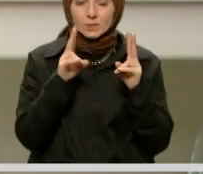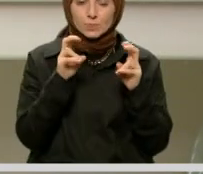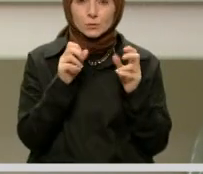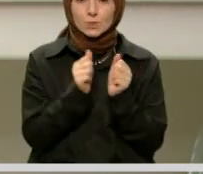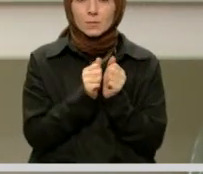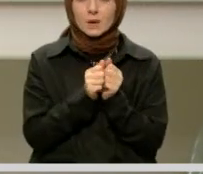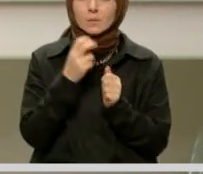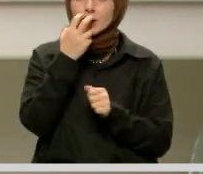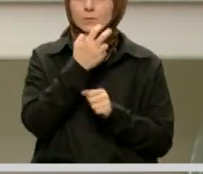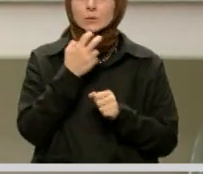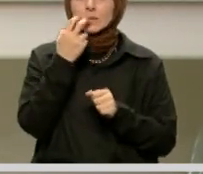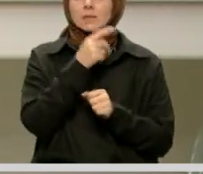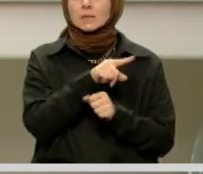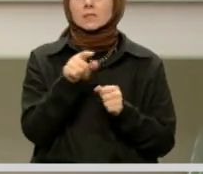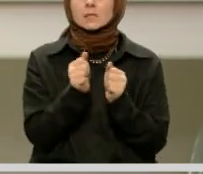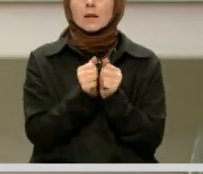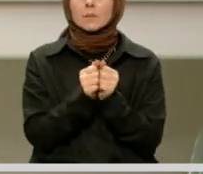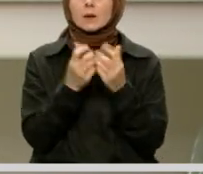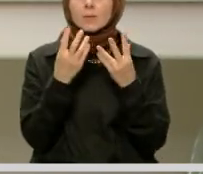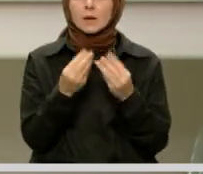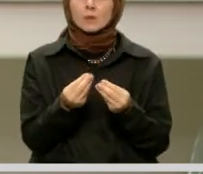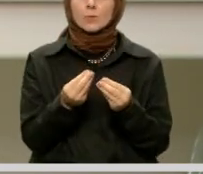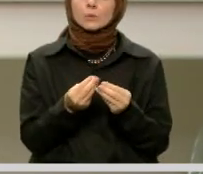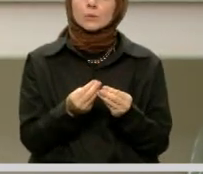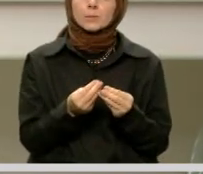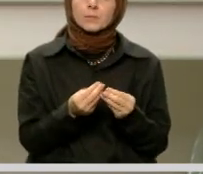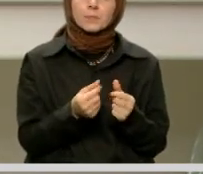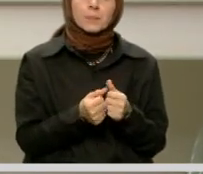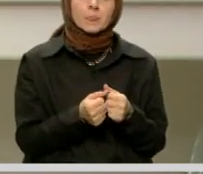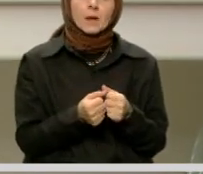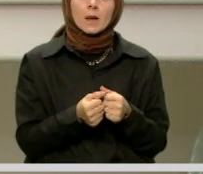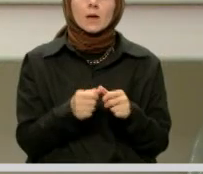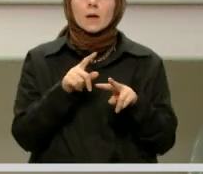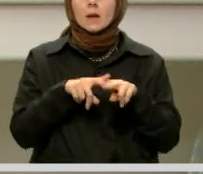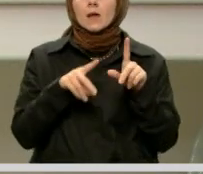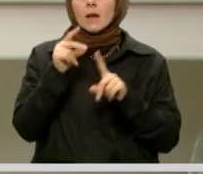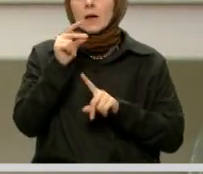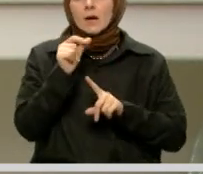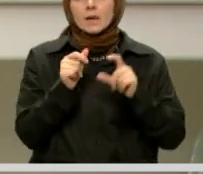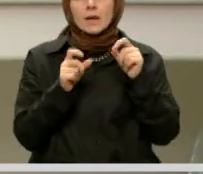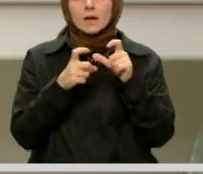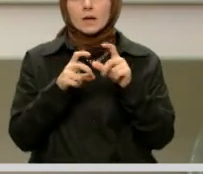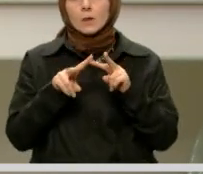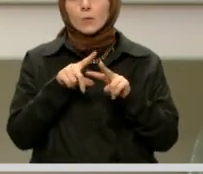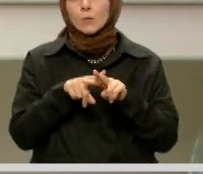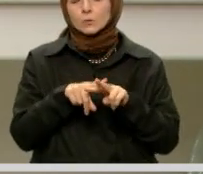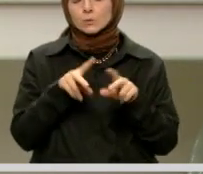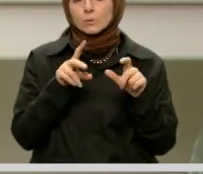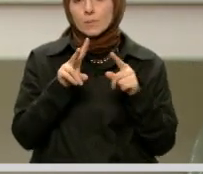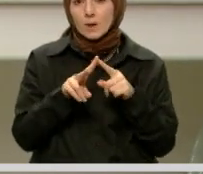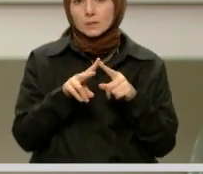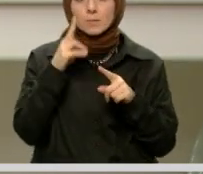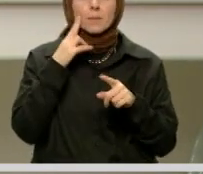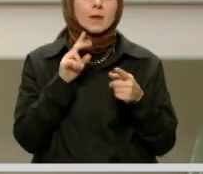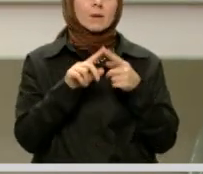birlikte musikisiyle de sizlerleydi, ekranlarınızdaydı. Ali Osman Alaca ve ekip